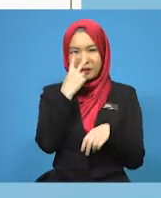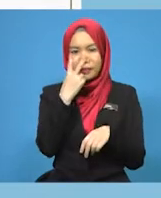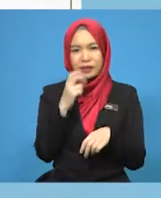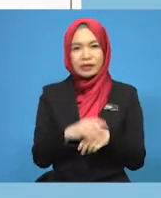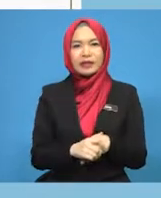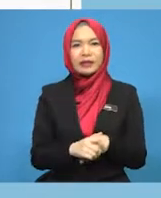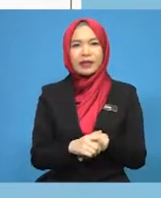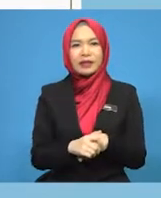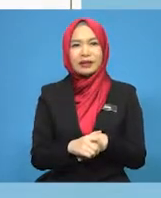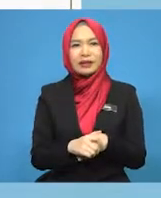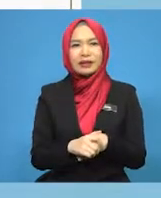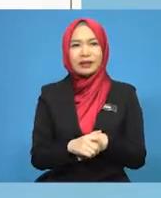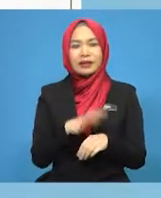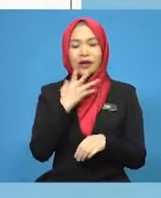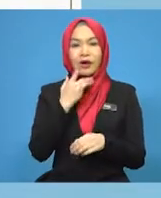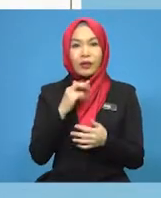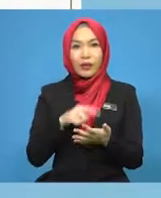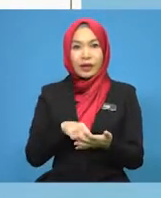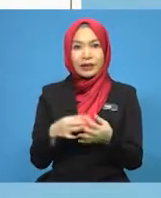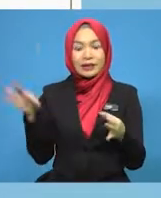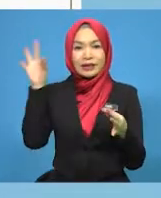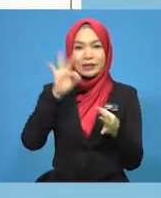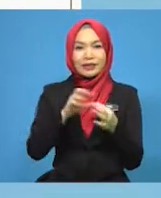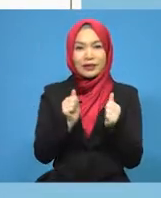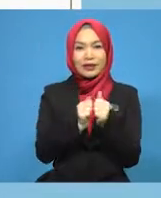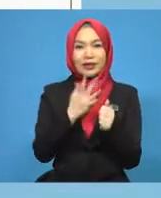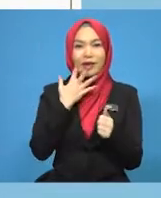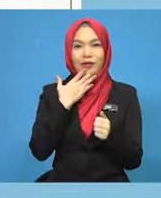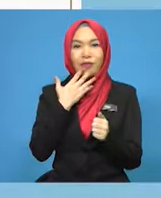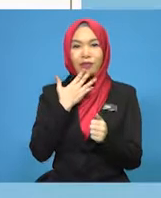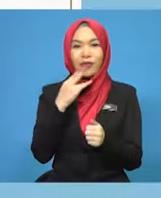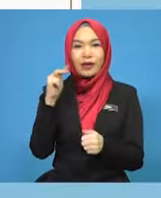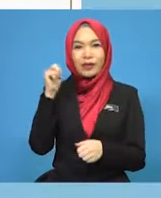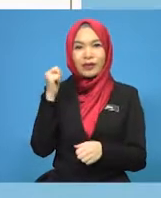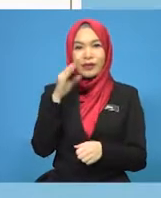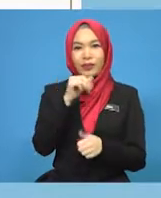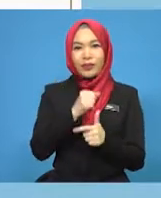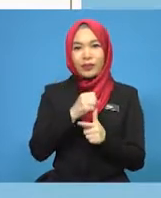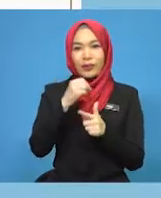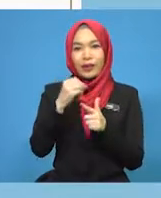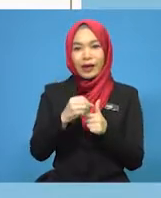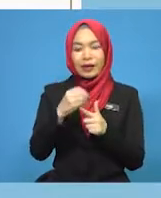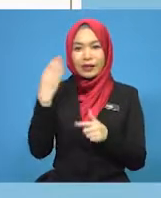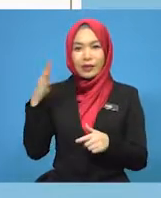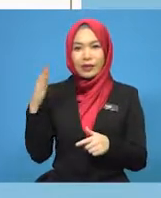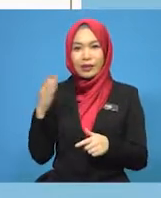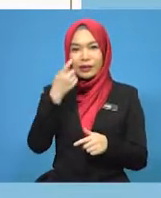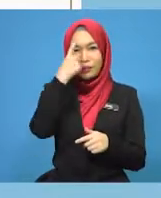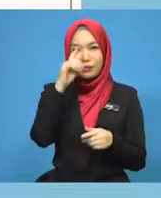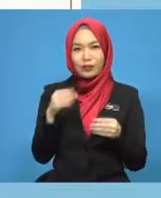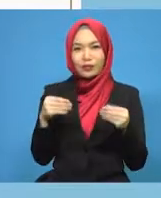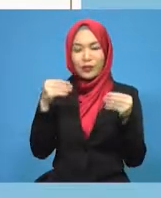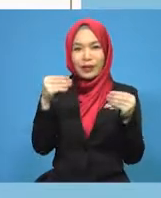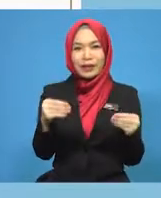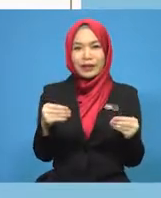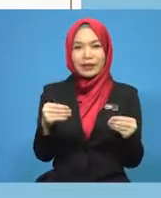Warna ini sesuai dipadankan dengan warna ungu atau biru untuk memberi kesan unik dan mempunyai kelas